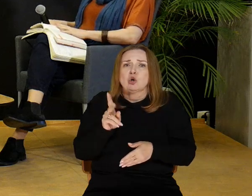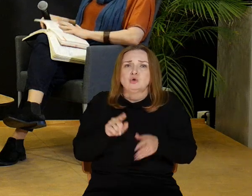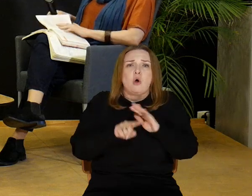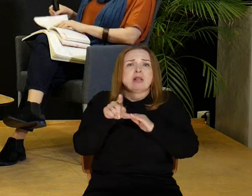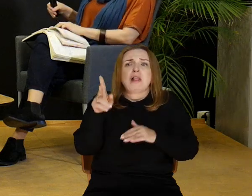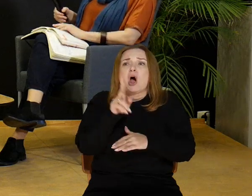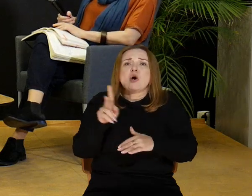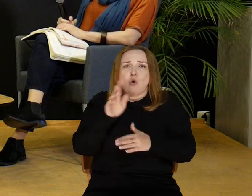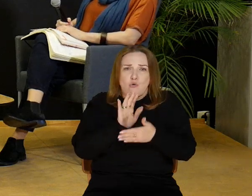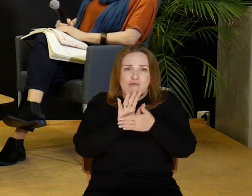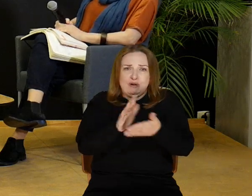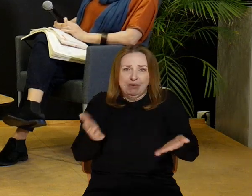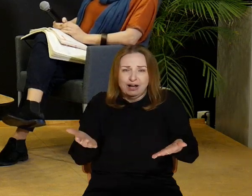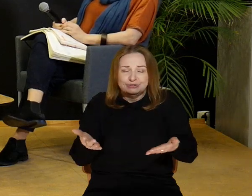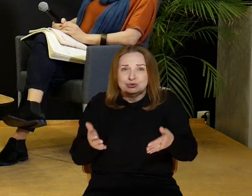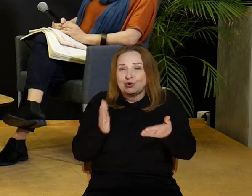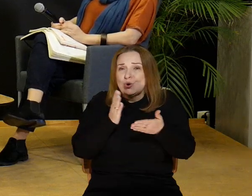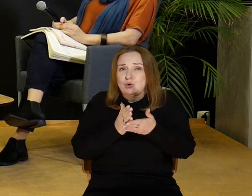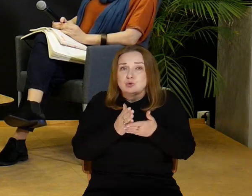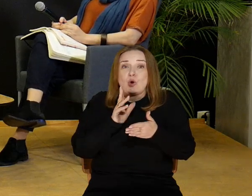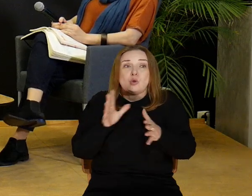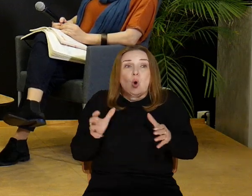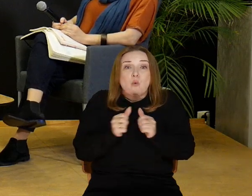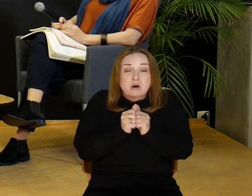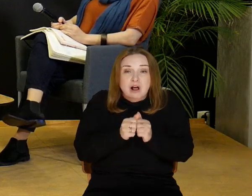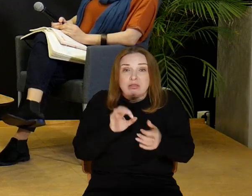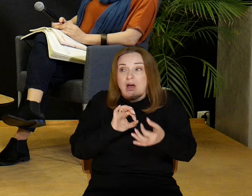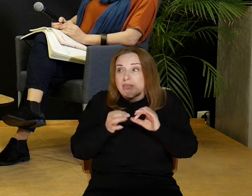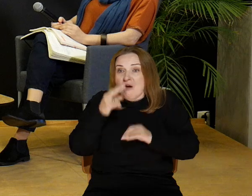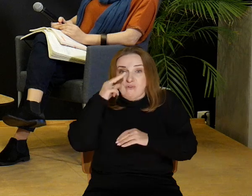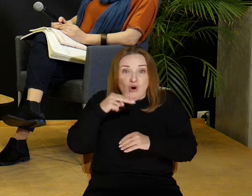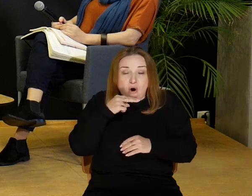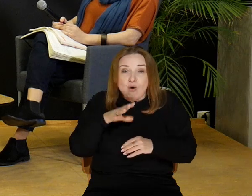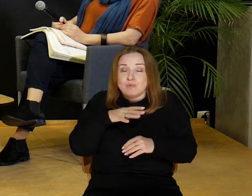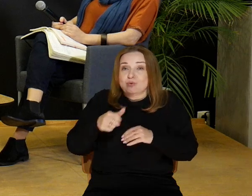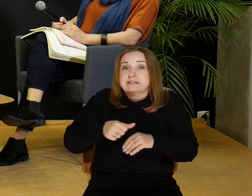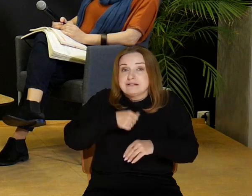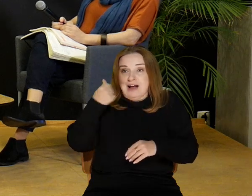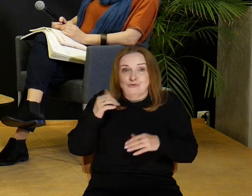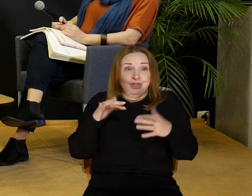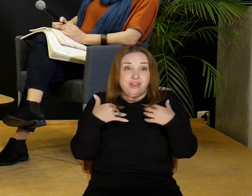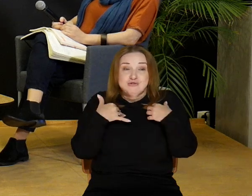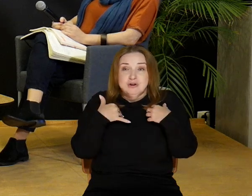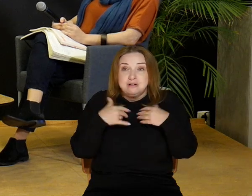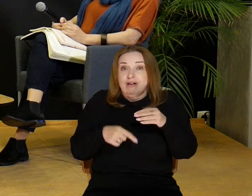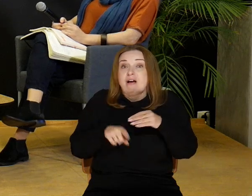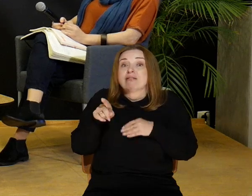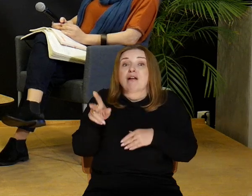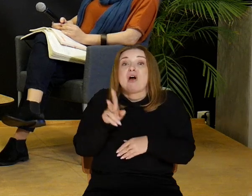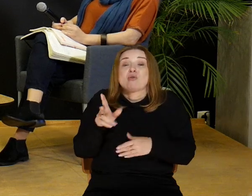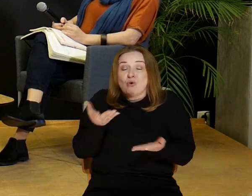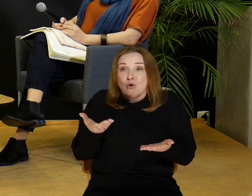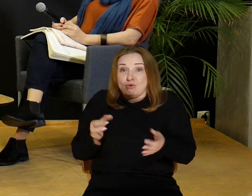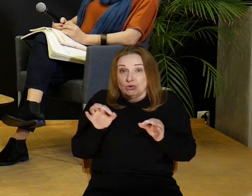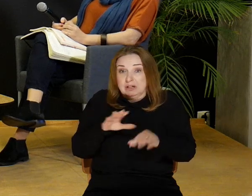prosić o wybaczenie, no bo już właściwie ci ocaleńcy, nawet mój ojciec, no jeden z najstarszych, już nie żyje. No to właściwie my zostaliśmy